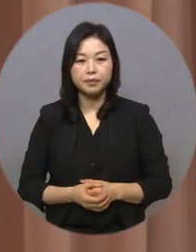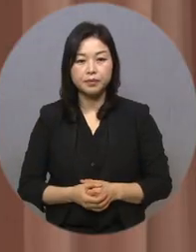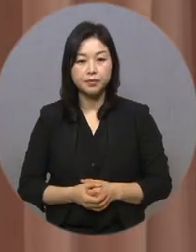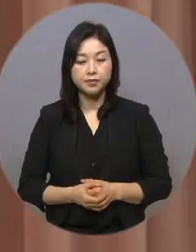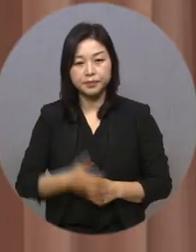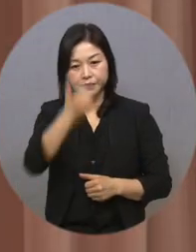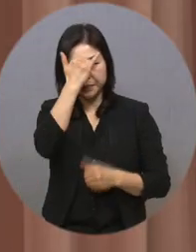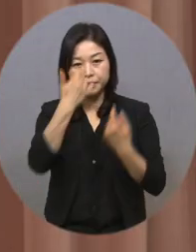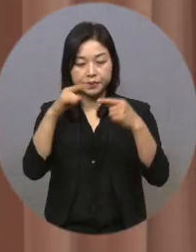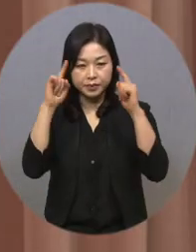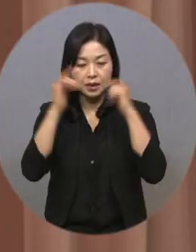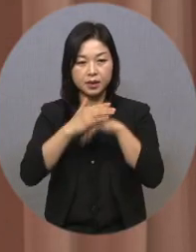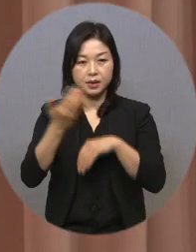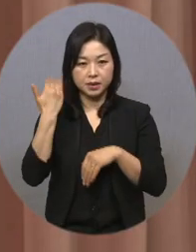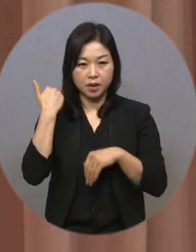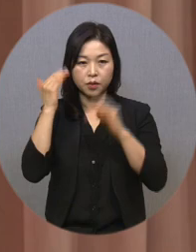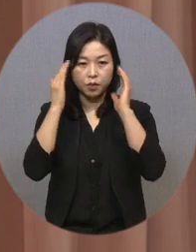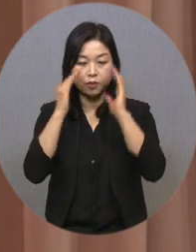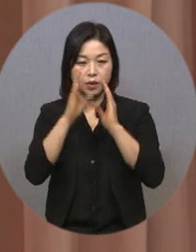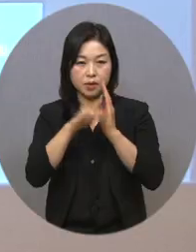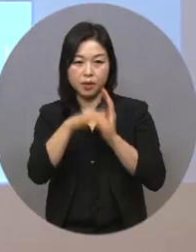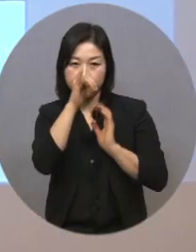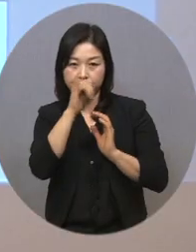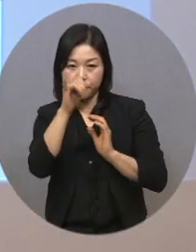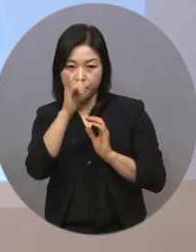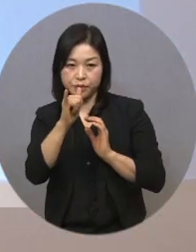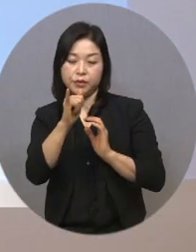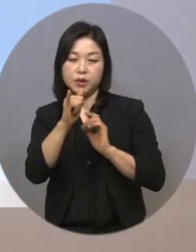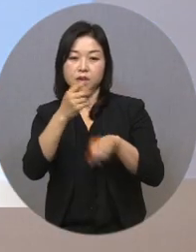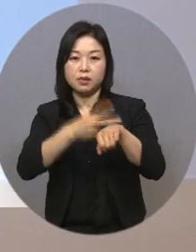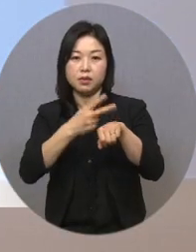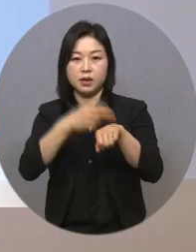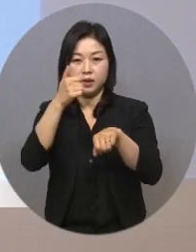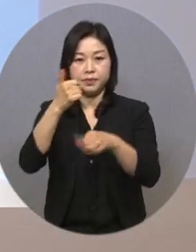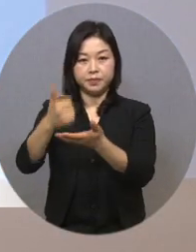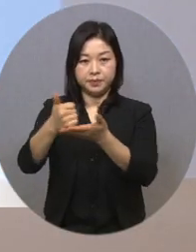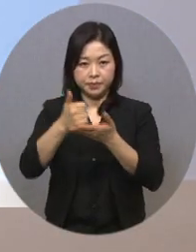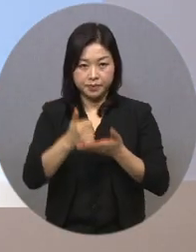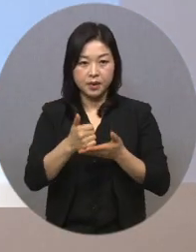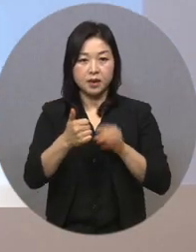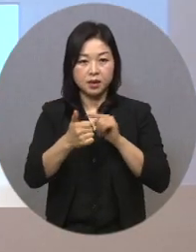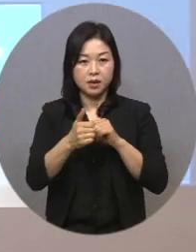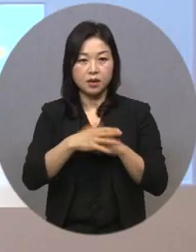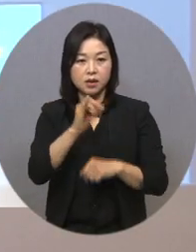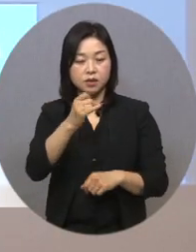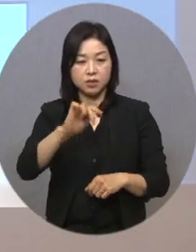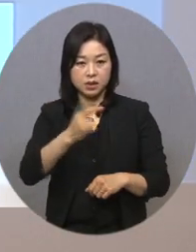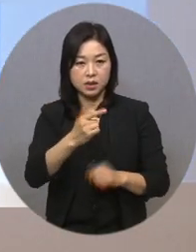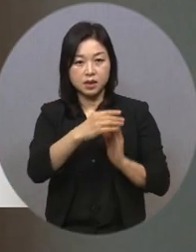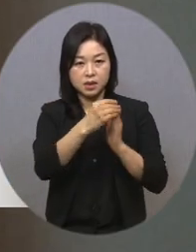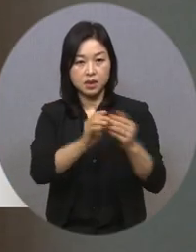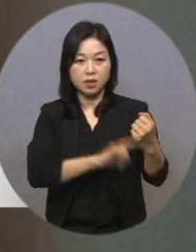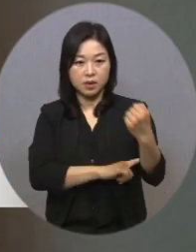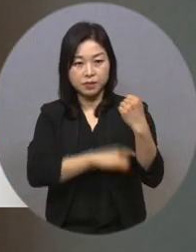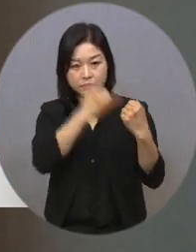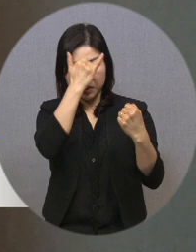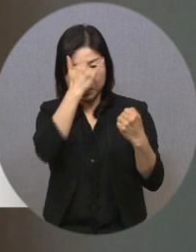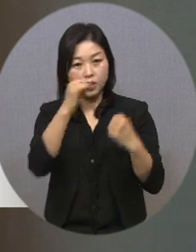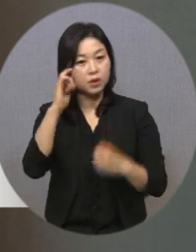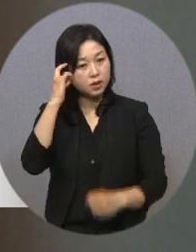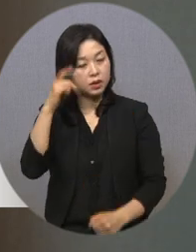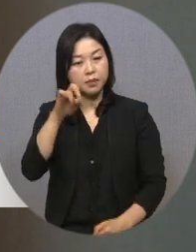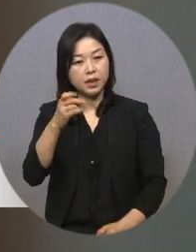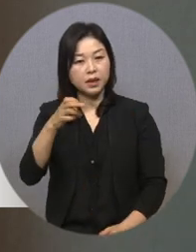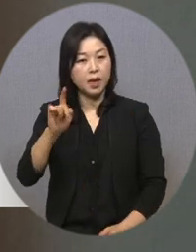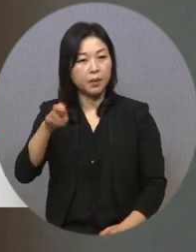충유예 대학은 지난 학기 동안 우수한 인물들을 강사로 초빙해 충유예와 이순신 리더십, 충유예 정신과 메타버스 등 다양한